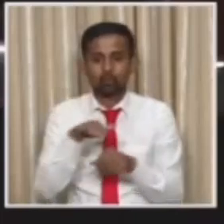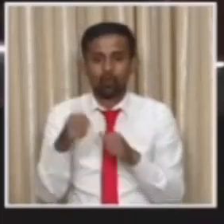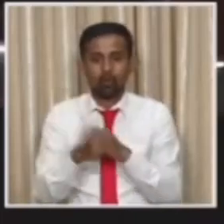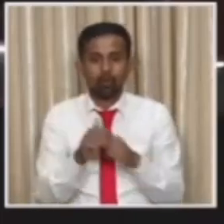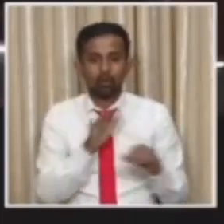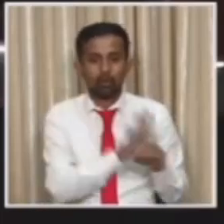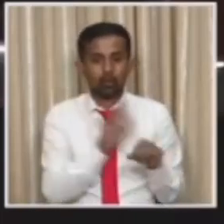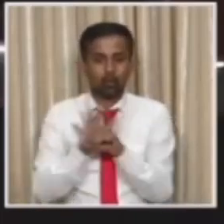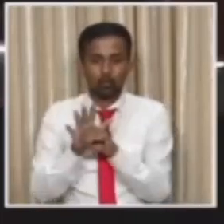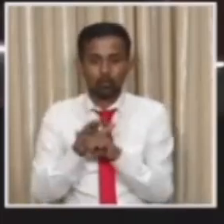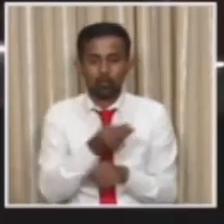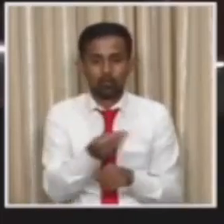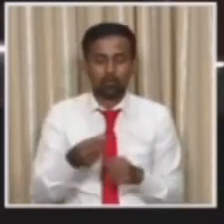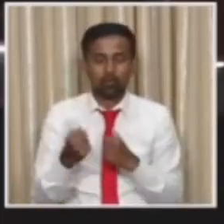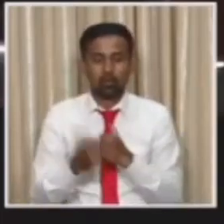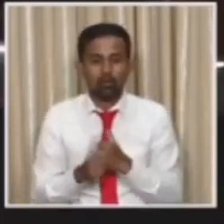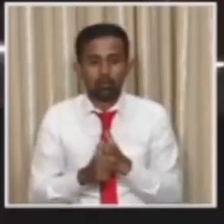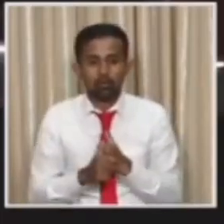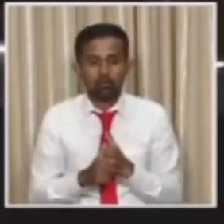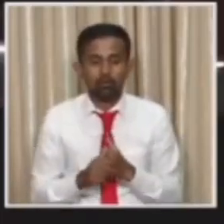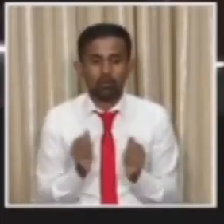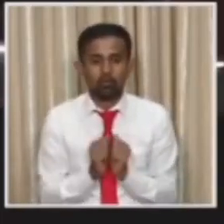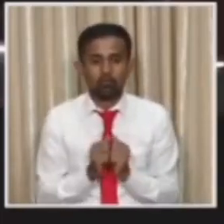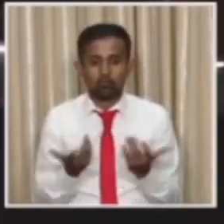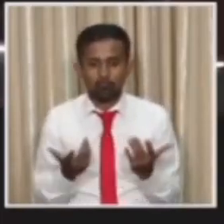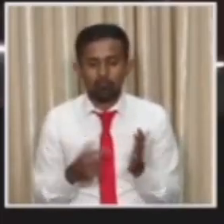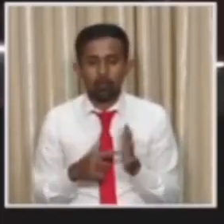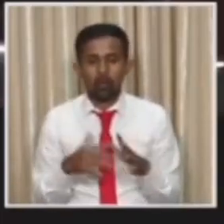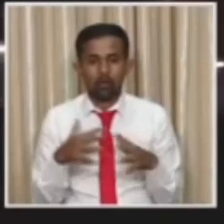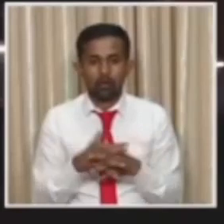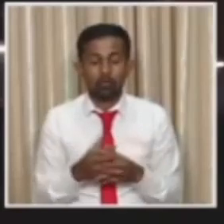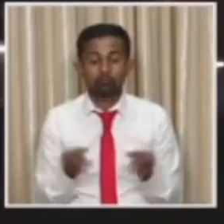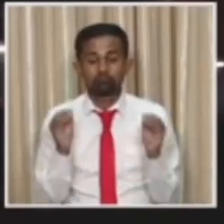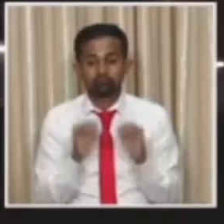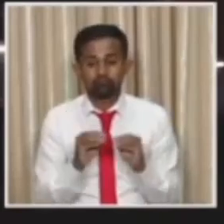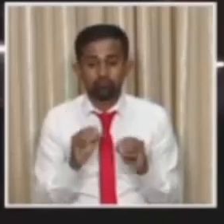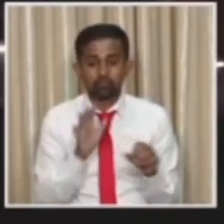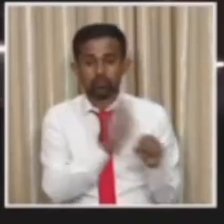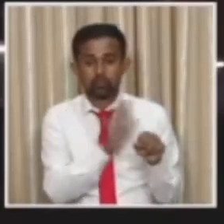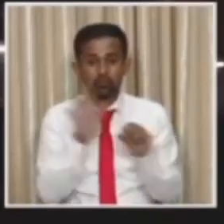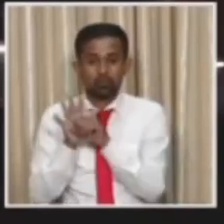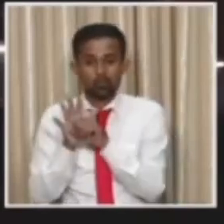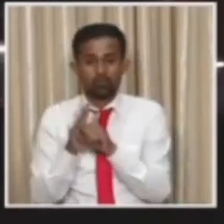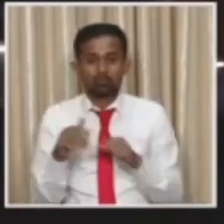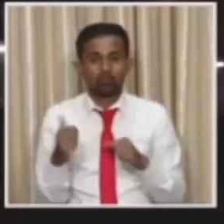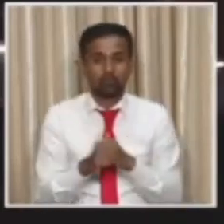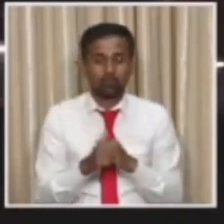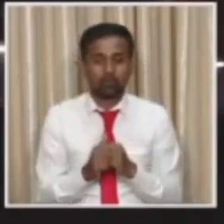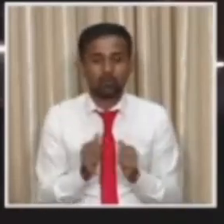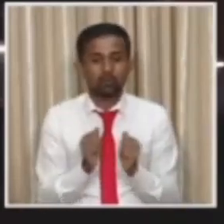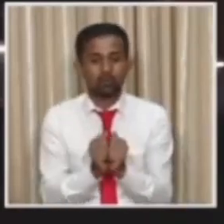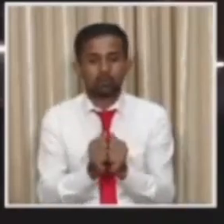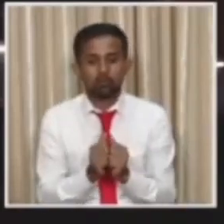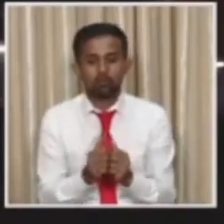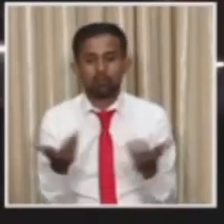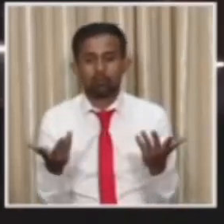උනබට ආශ්‍රිත නිෂ්පාදන අපේ අනවශ්‍ය නීති ප්‍රමාණයක් දාගෙන උනබට වලින් ඒ ආශ්‍රිත නිෂ්පාදන කරන්න හැකියාවක්